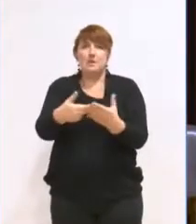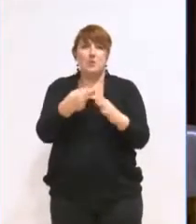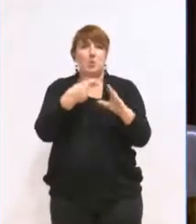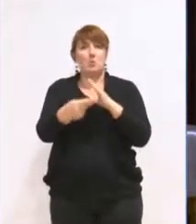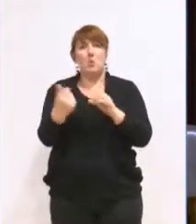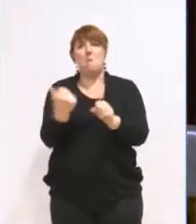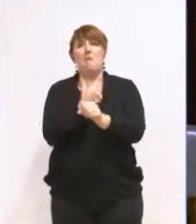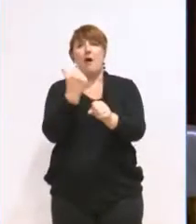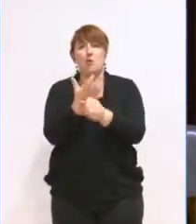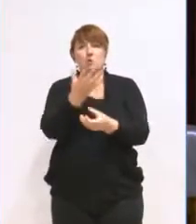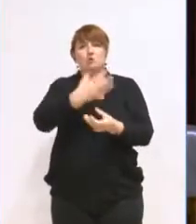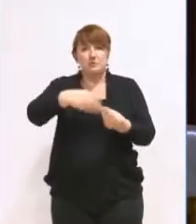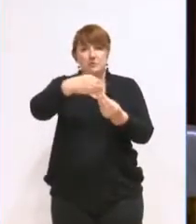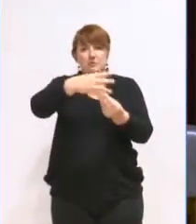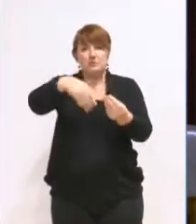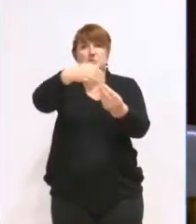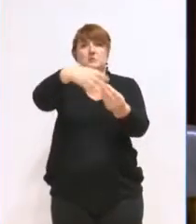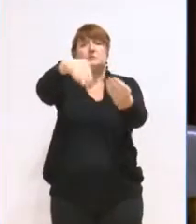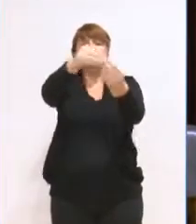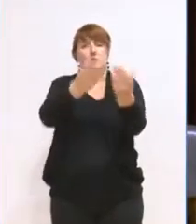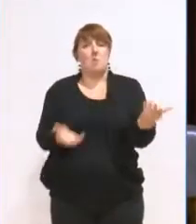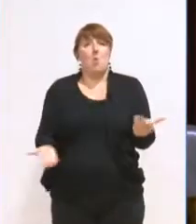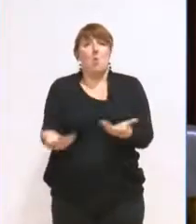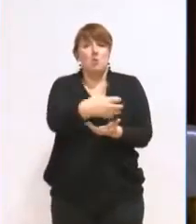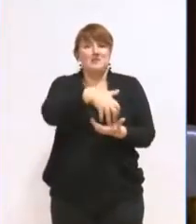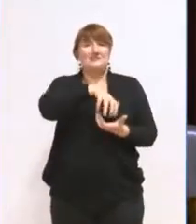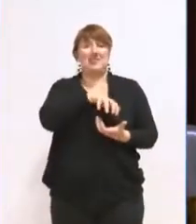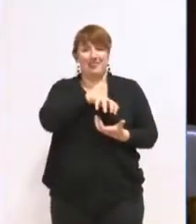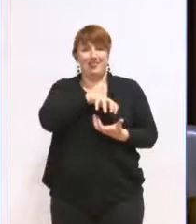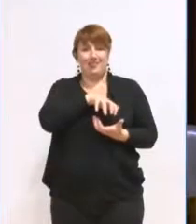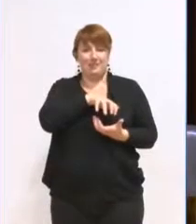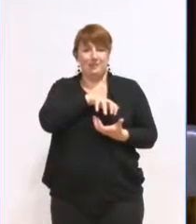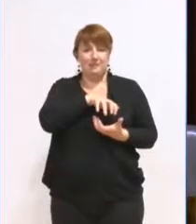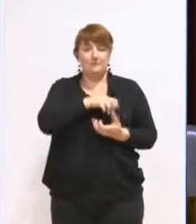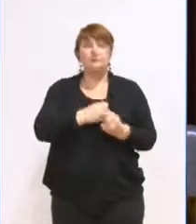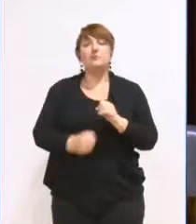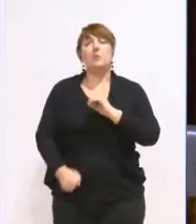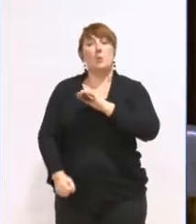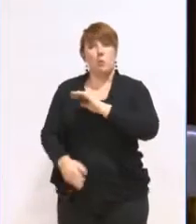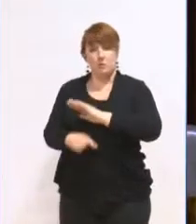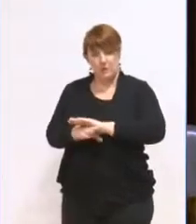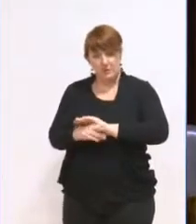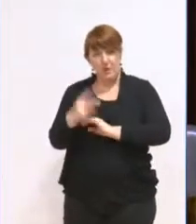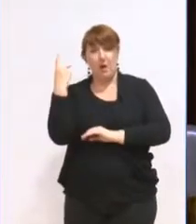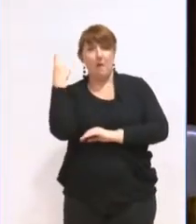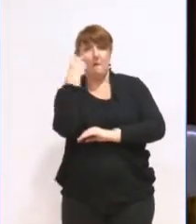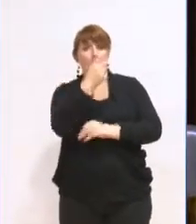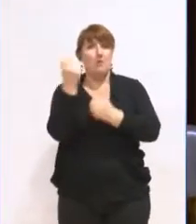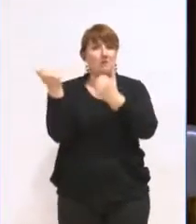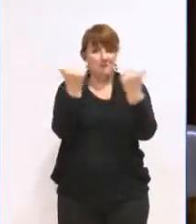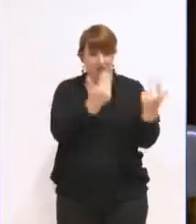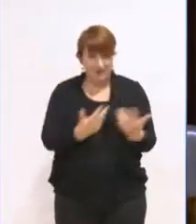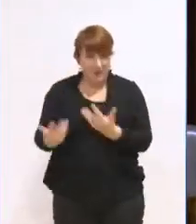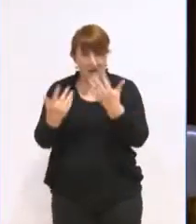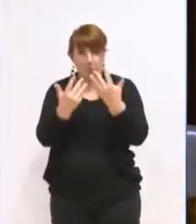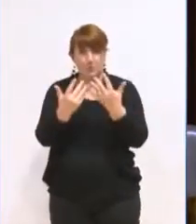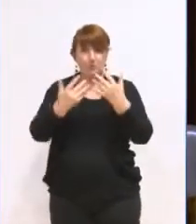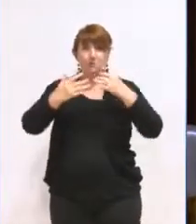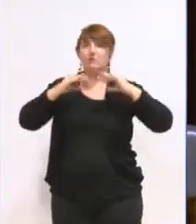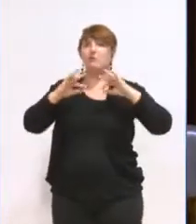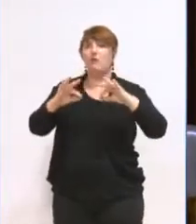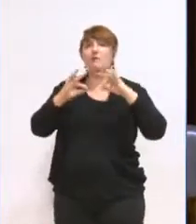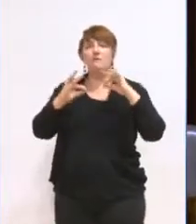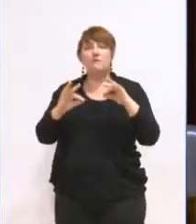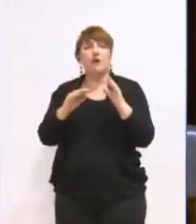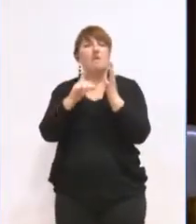supplémentaires en recettes, là où, au départ, vos prévisions sur la dynamique des